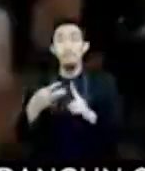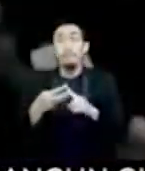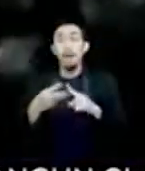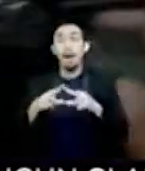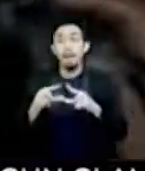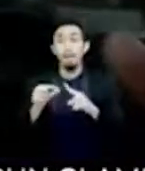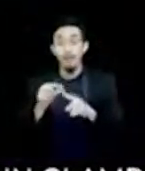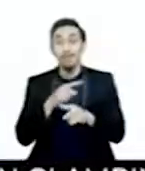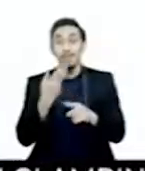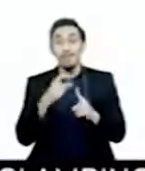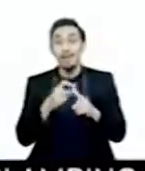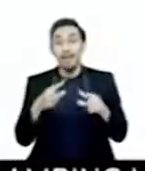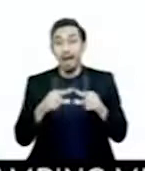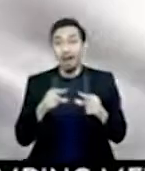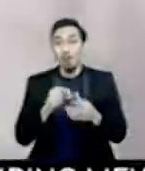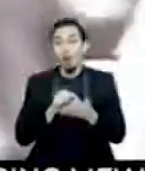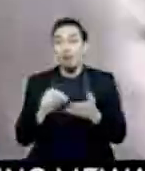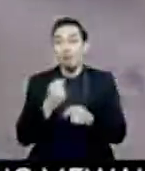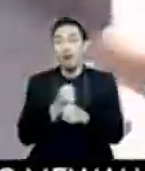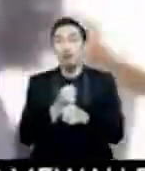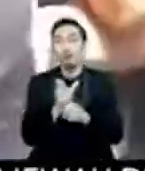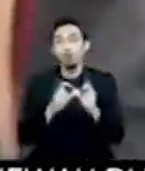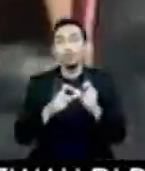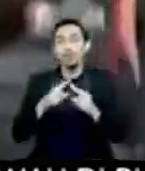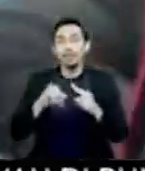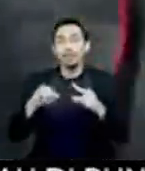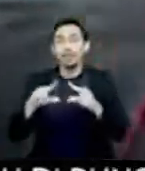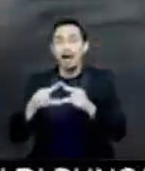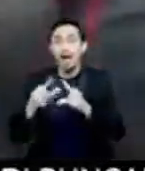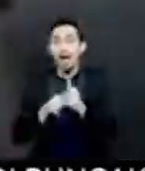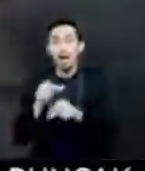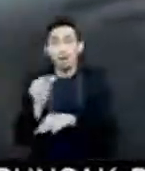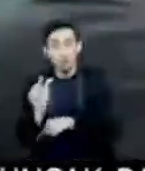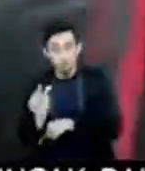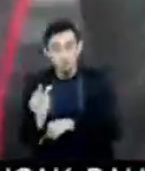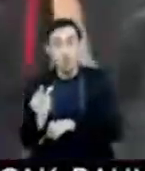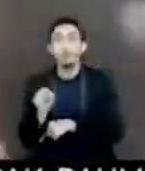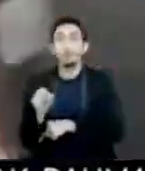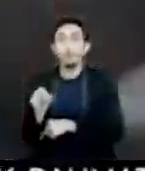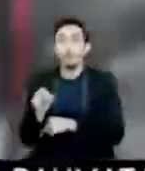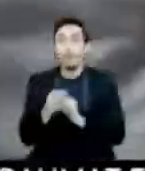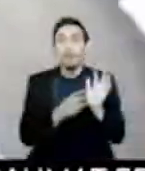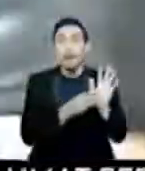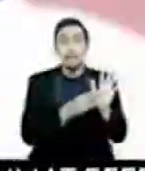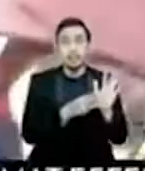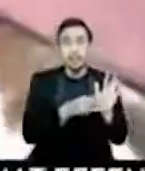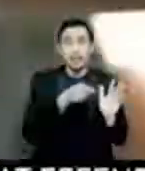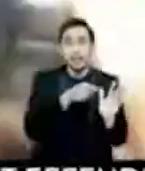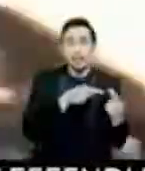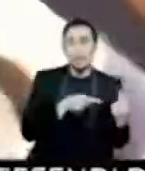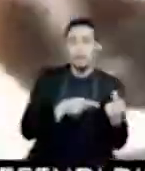Ayu Dewanti menyebutkan bahwa komika Marcel Widianto telah membeli